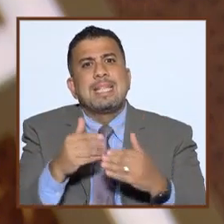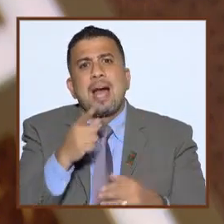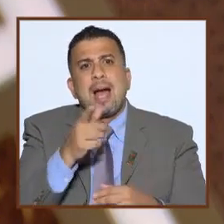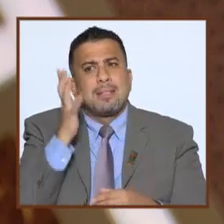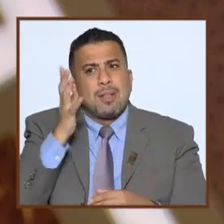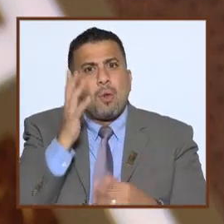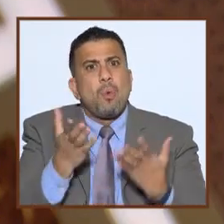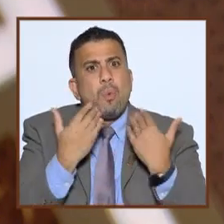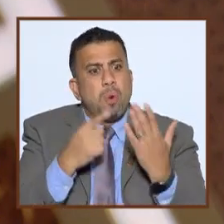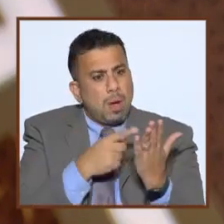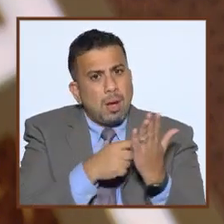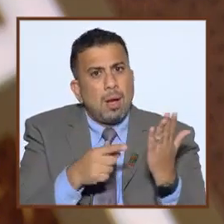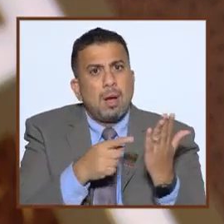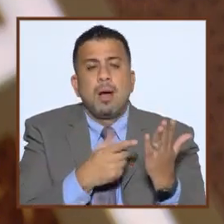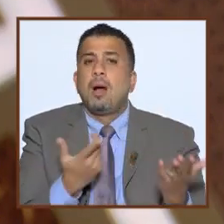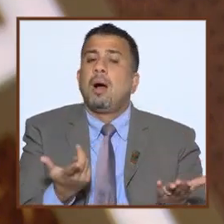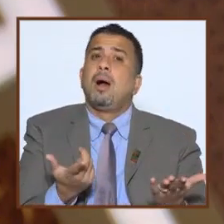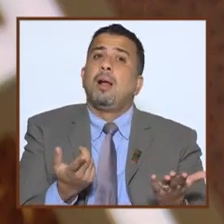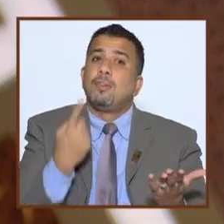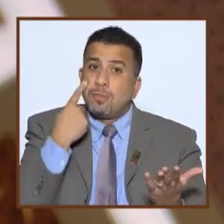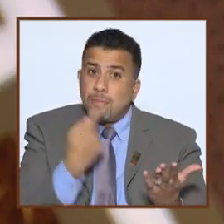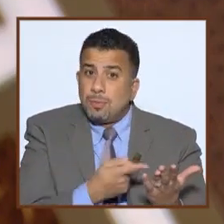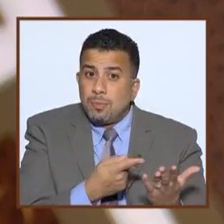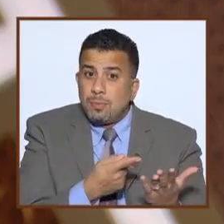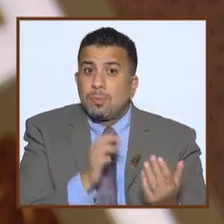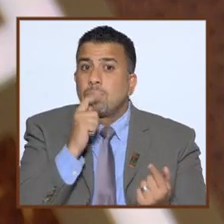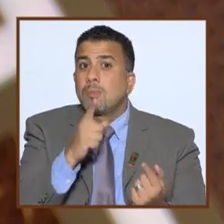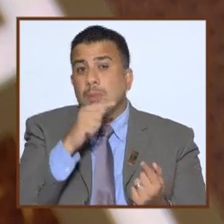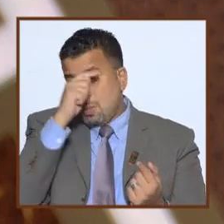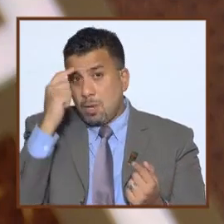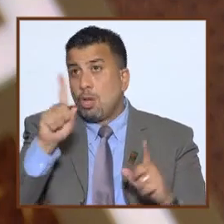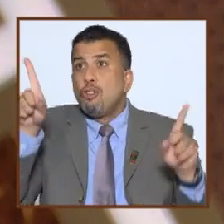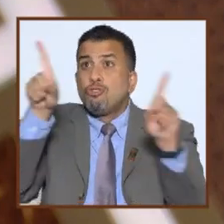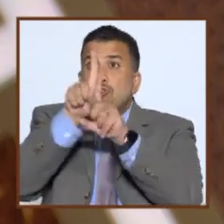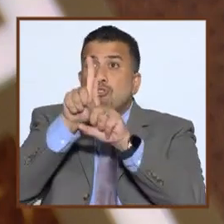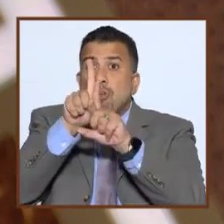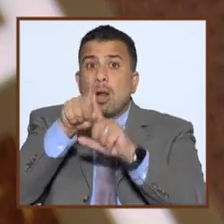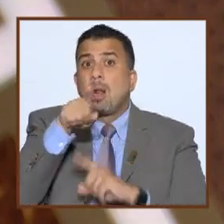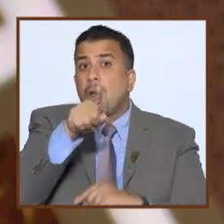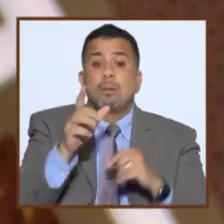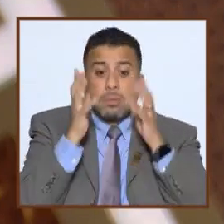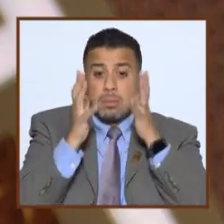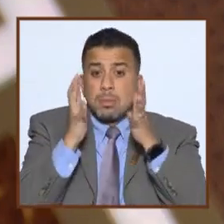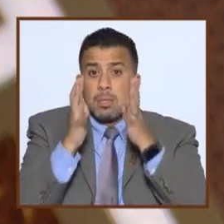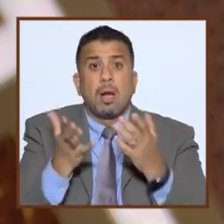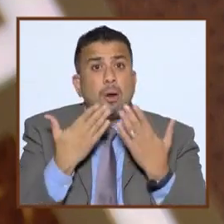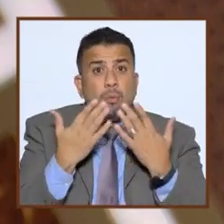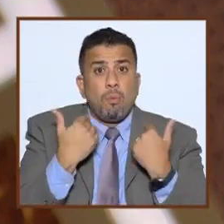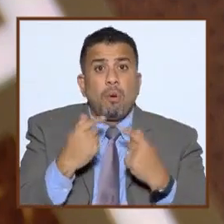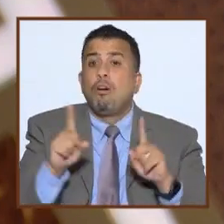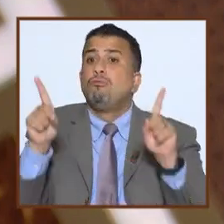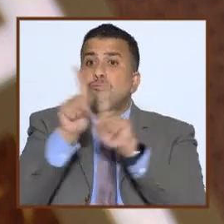يقول عليه الصلاه والسلام بين الرجل وبين الشرك او الكبر ترقص الصلاه ترك الصلاه وما يحافظ على